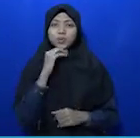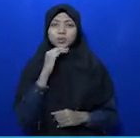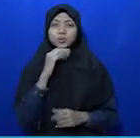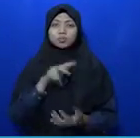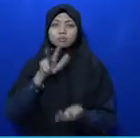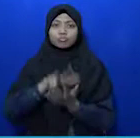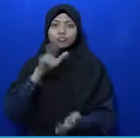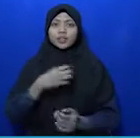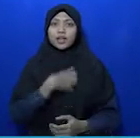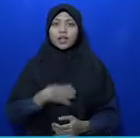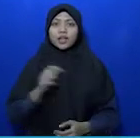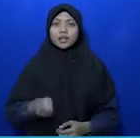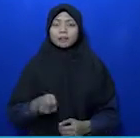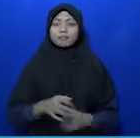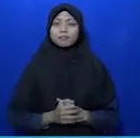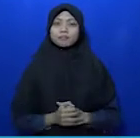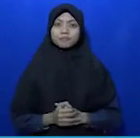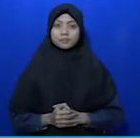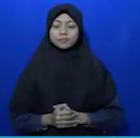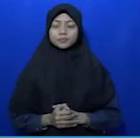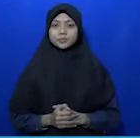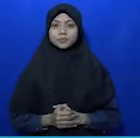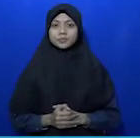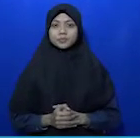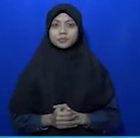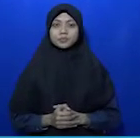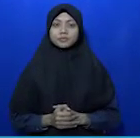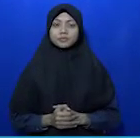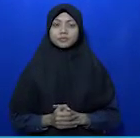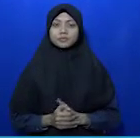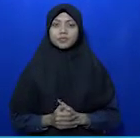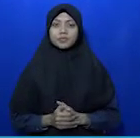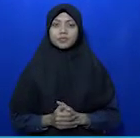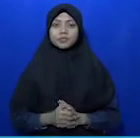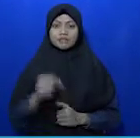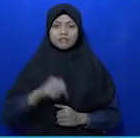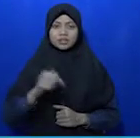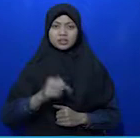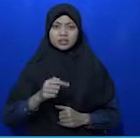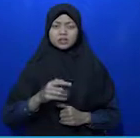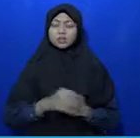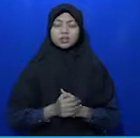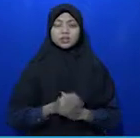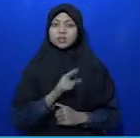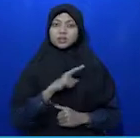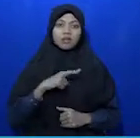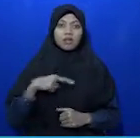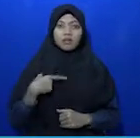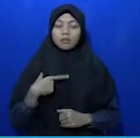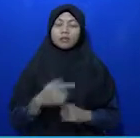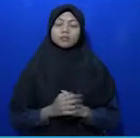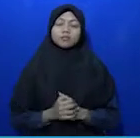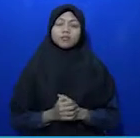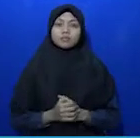yang dikeluarkan Barito Timur ya, hanya IP yang dikeluarkan, apalagi ini artinya apa, bahwa oke,